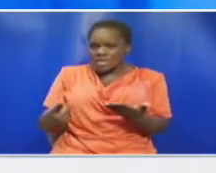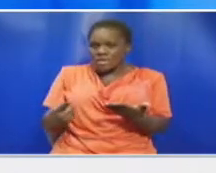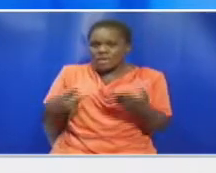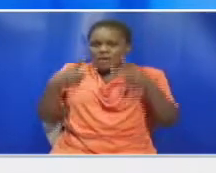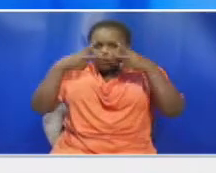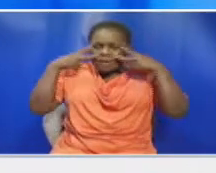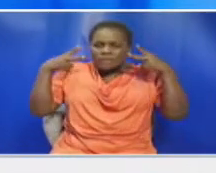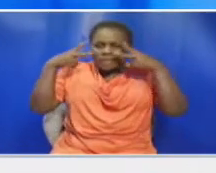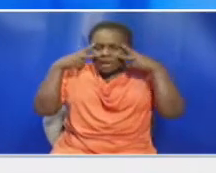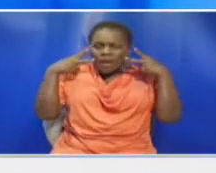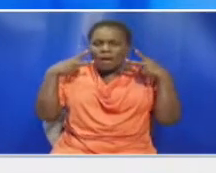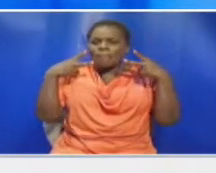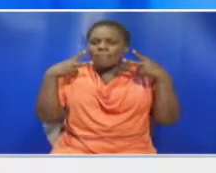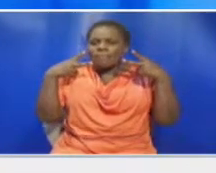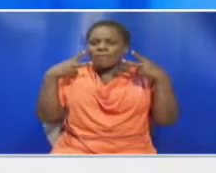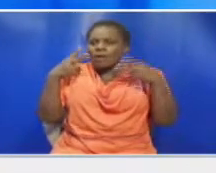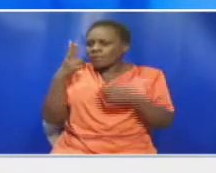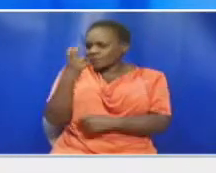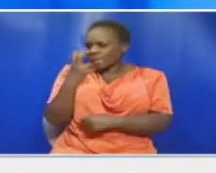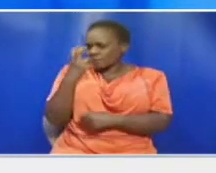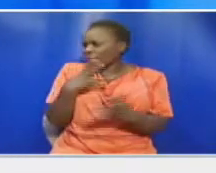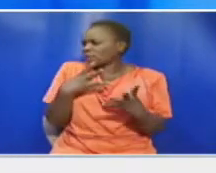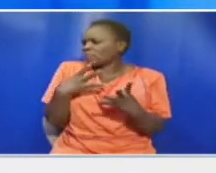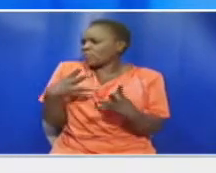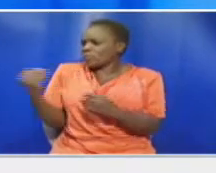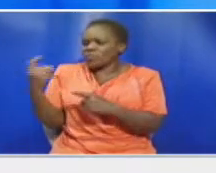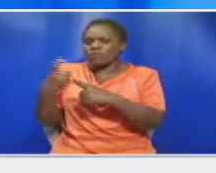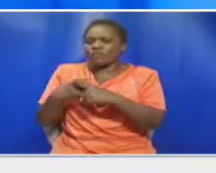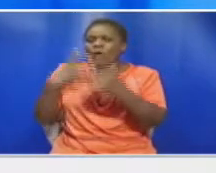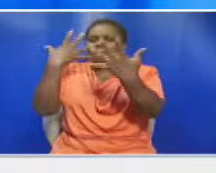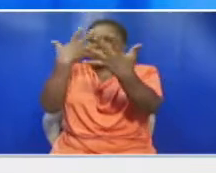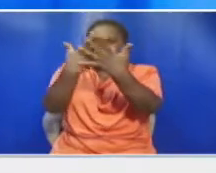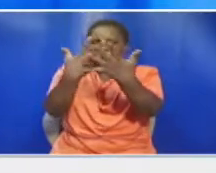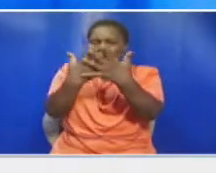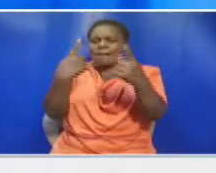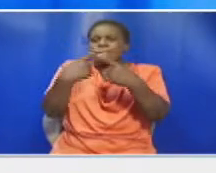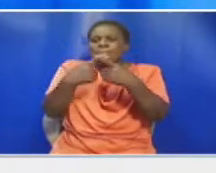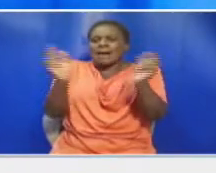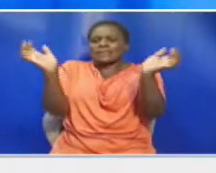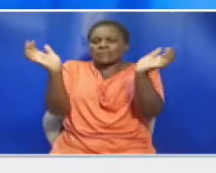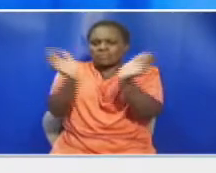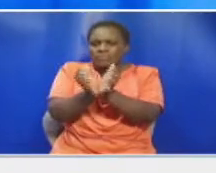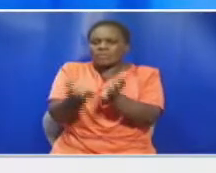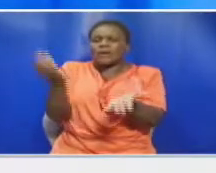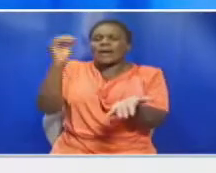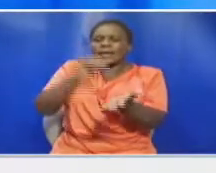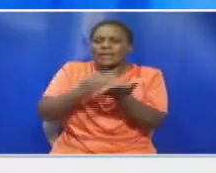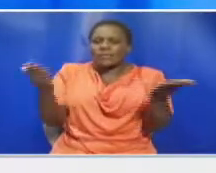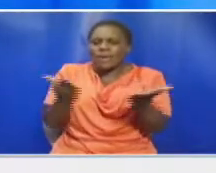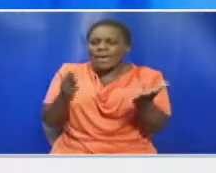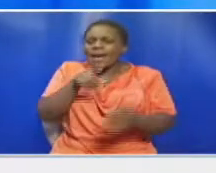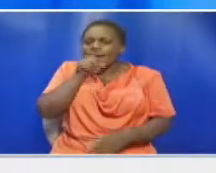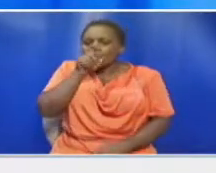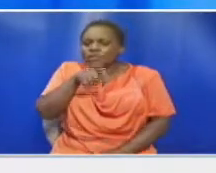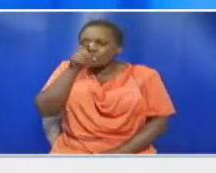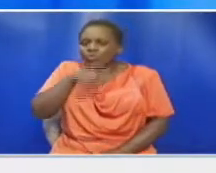hao waliohukumiwa kwa makosa ya ugaidi kutoroka katika jela ya Kamiti, ingawa walikamatwa tena katika kaunti ya